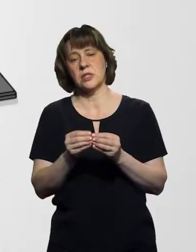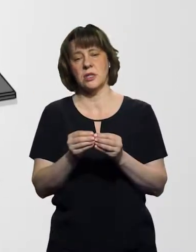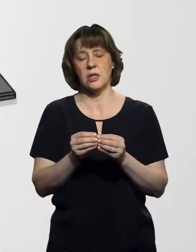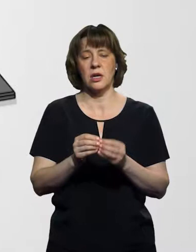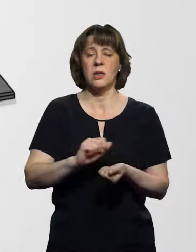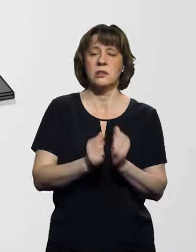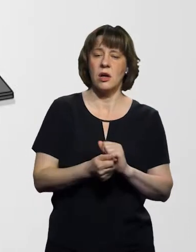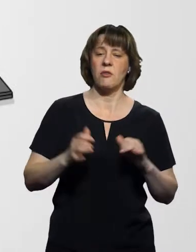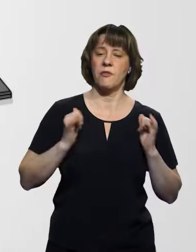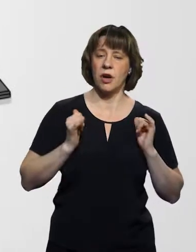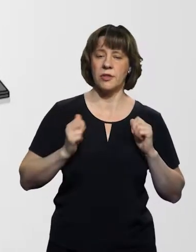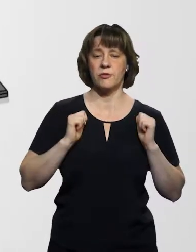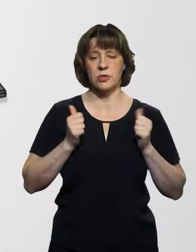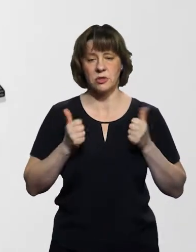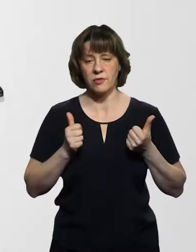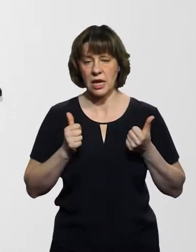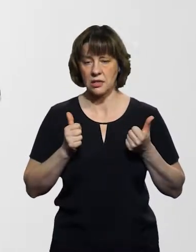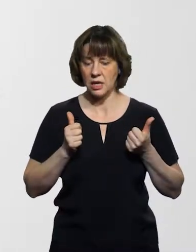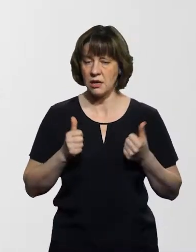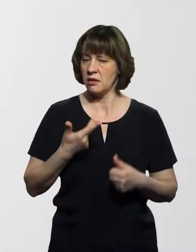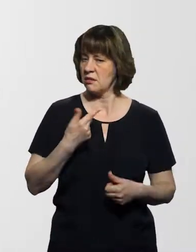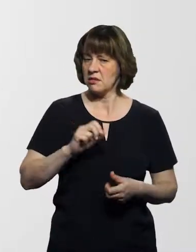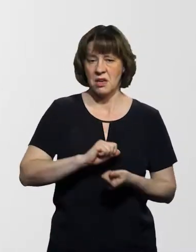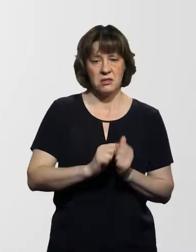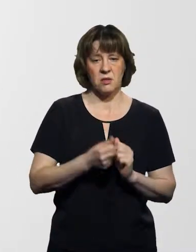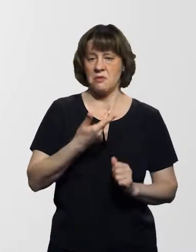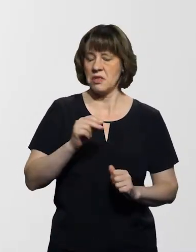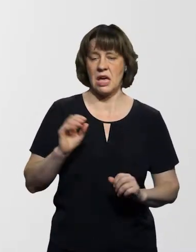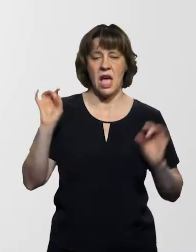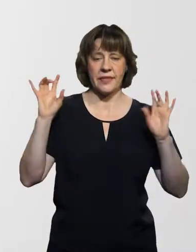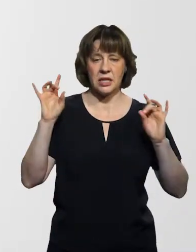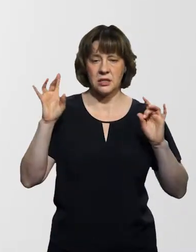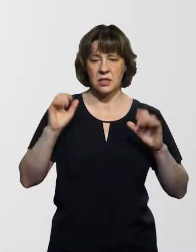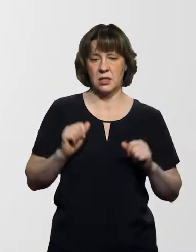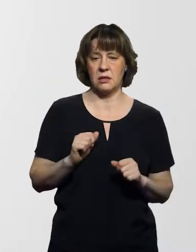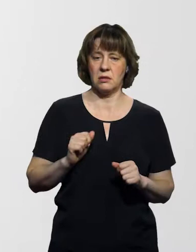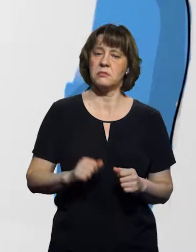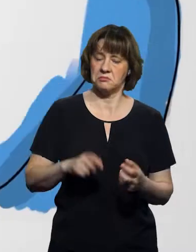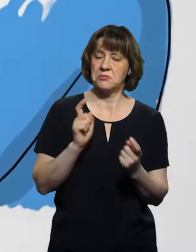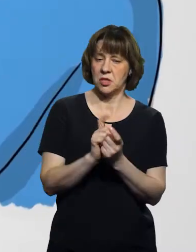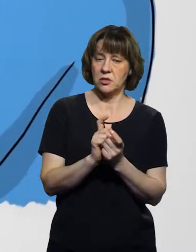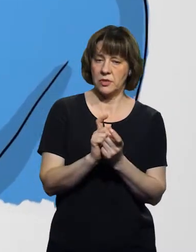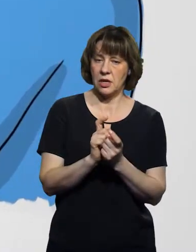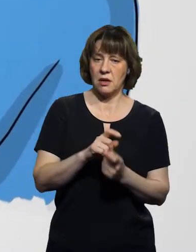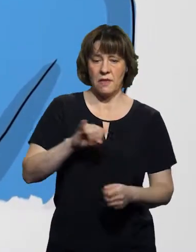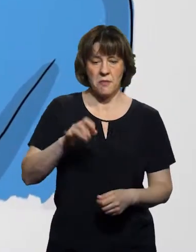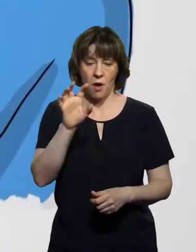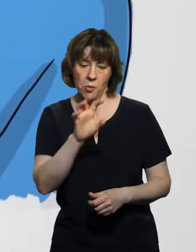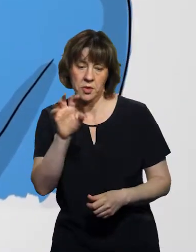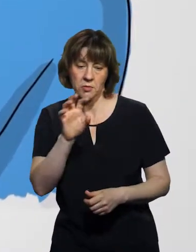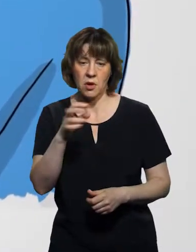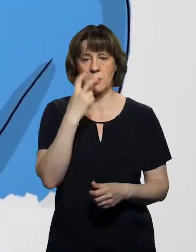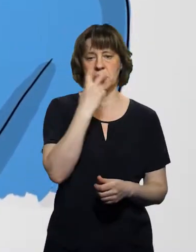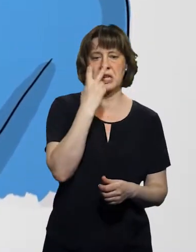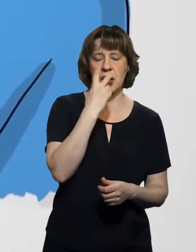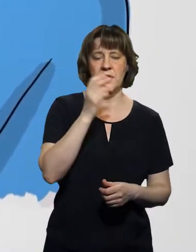wszystkich, są ergonomiczne i funkcjonalne, a jednocześnie wcale nie tracą na swojej atrakcyjności. Wręcz przeciwnie, najpierw przypatrujemy się